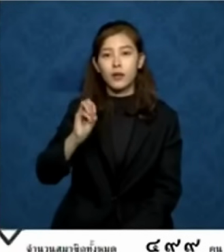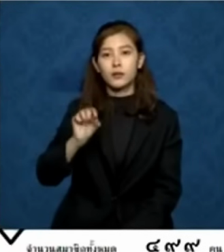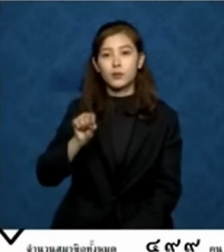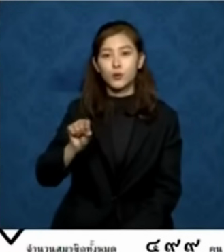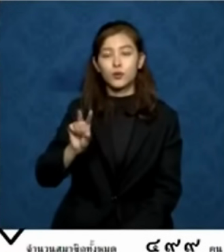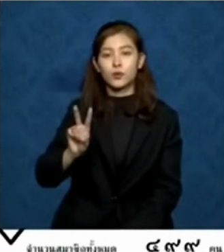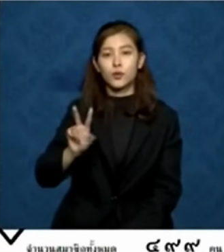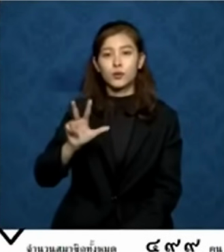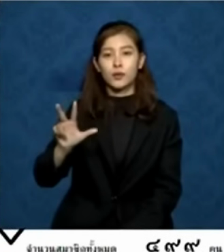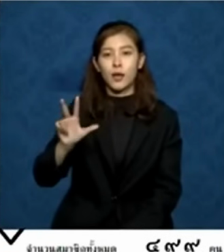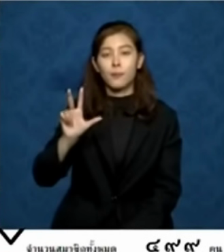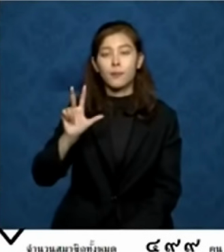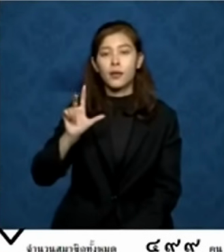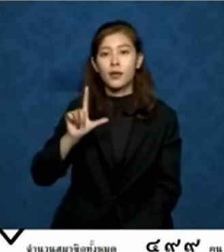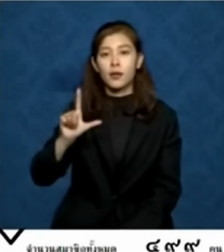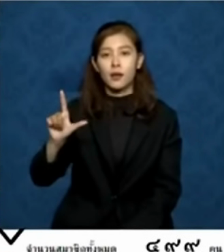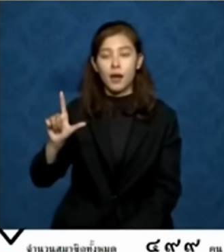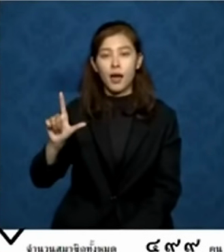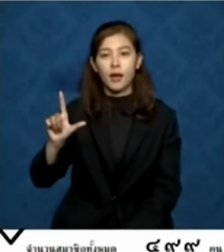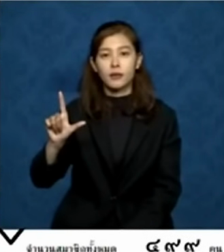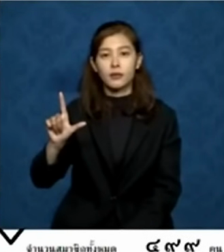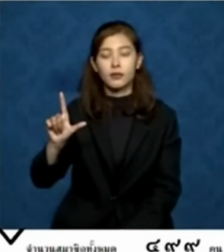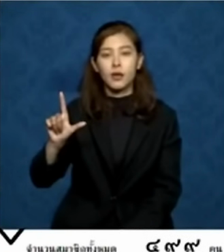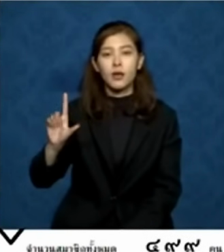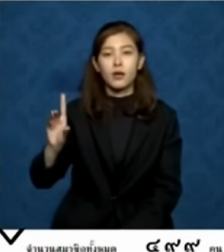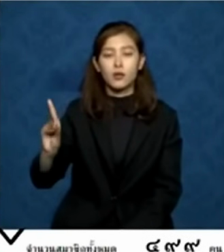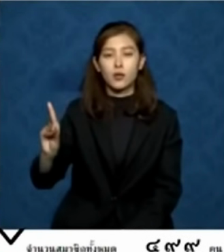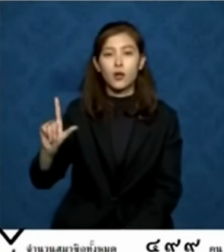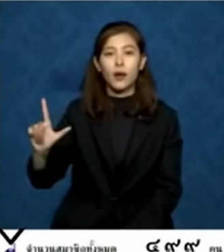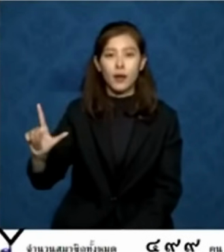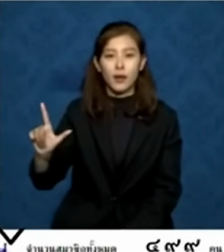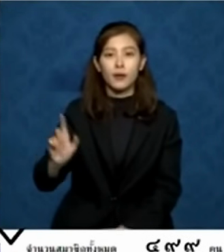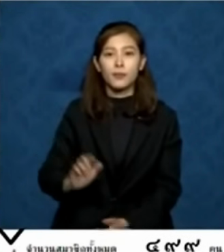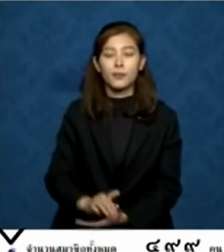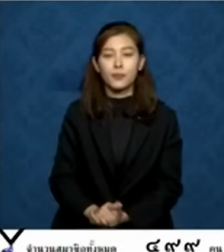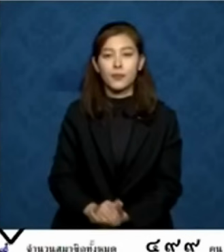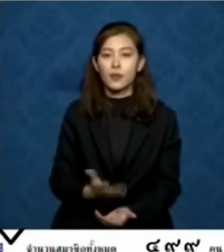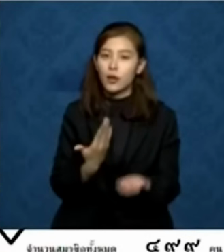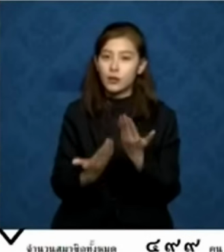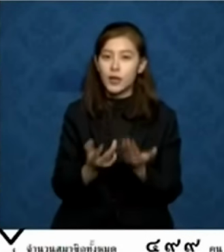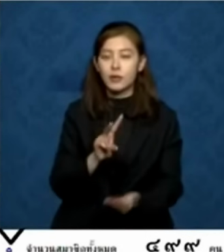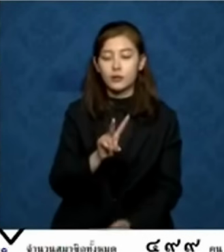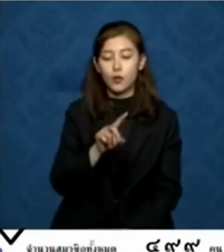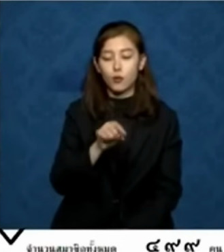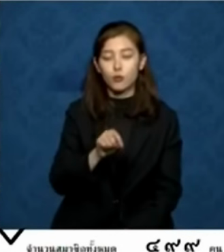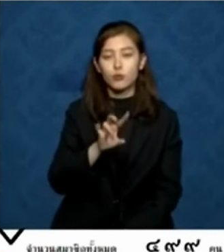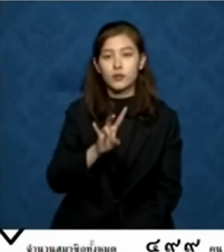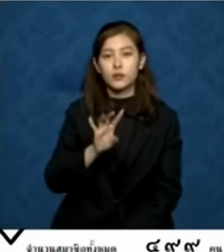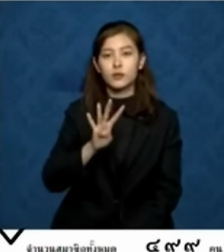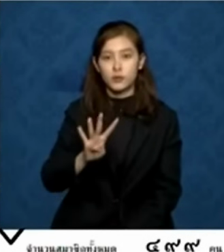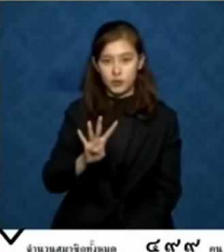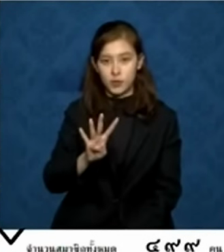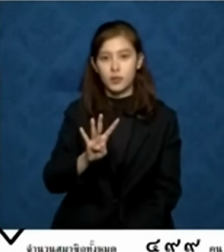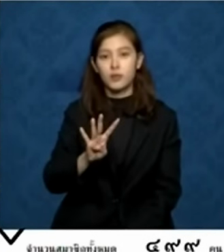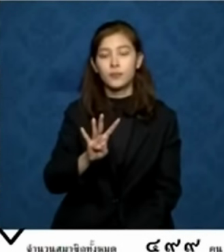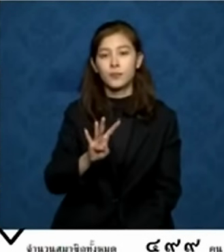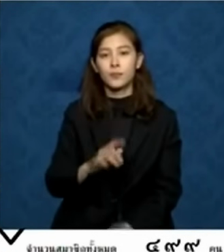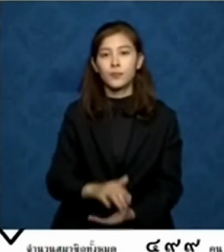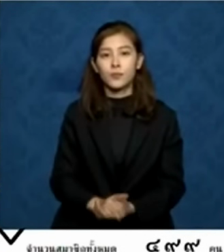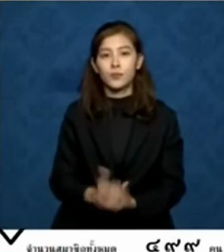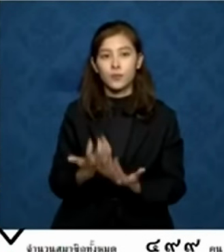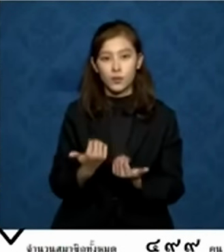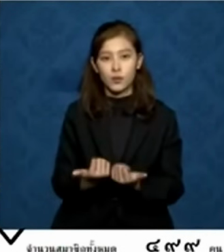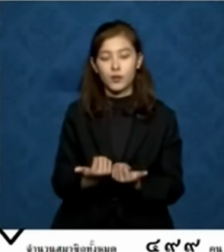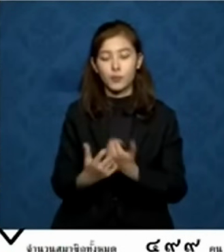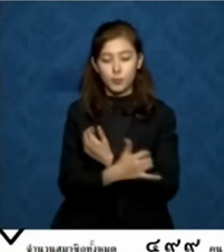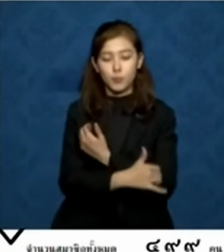211,750.23 ล้านดอลลาร์หรือคิดเป็น 2.74 เท่าของหนี้ต่างประเทศระยะสั้น